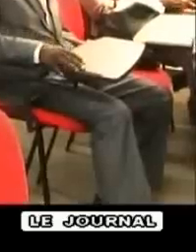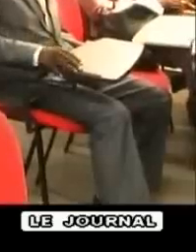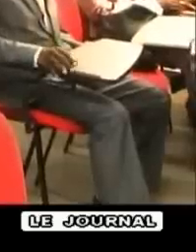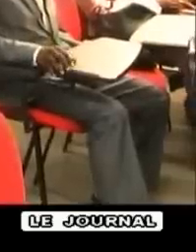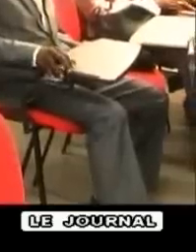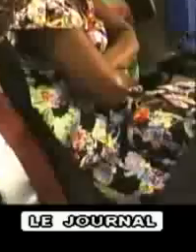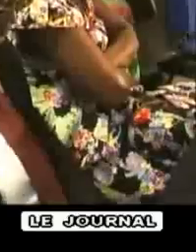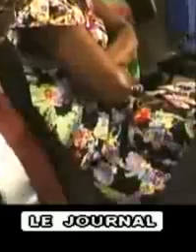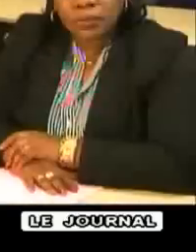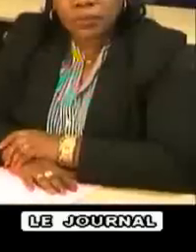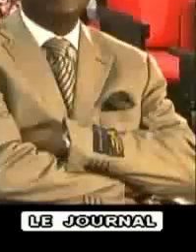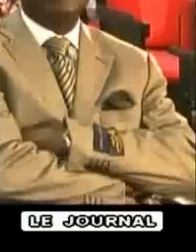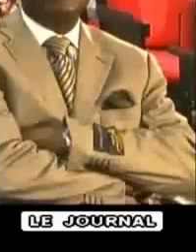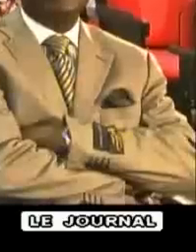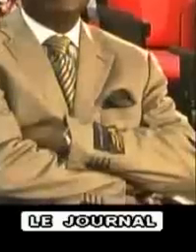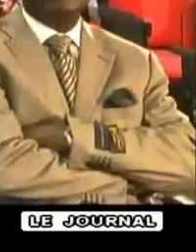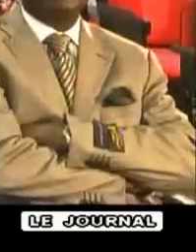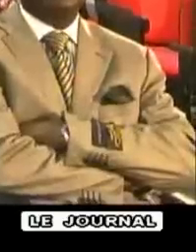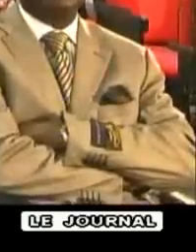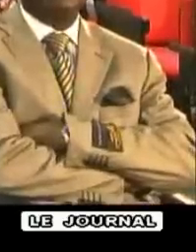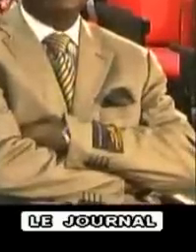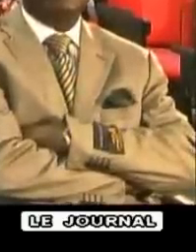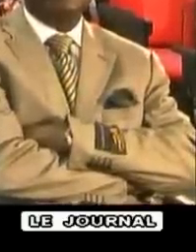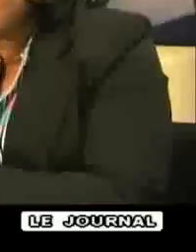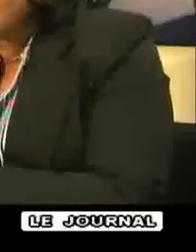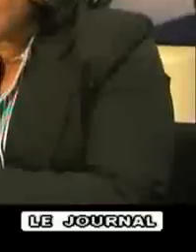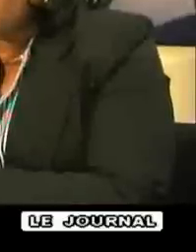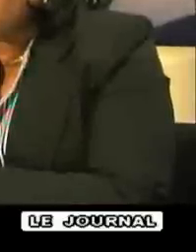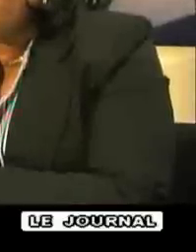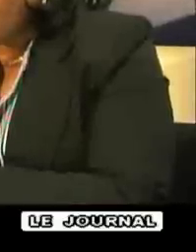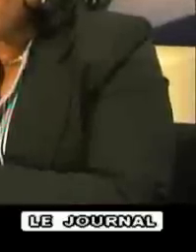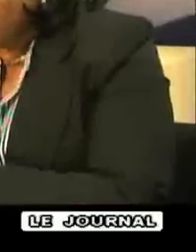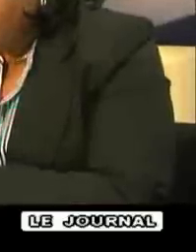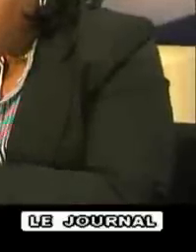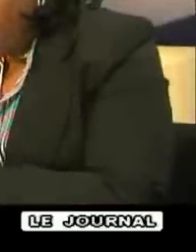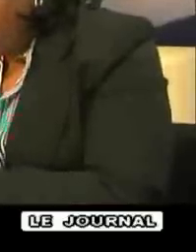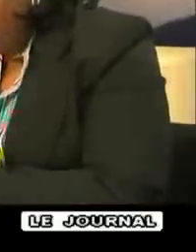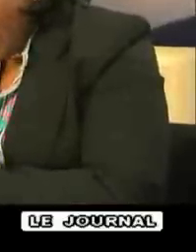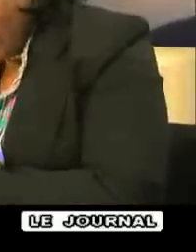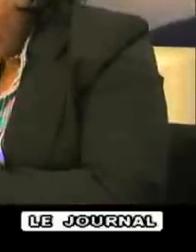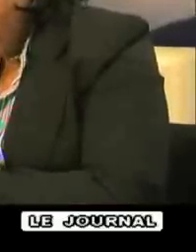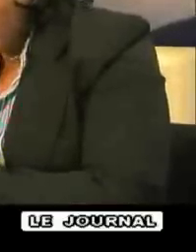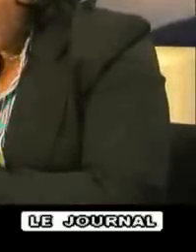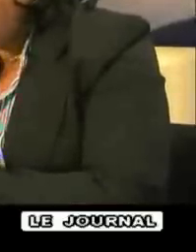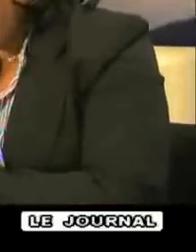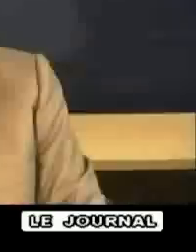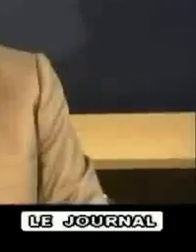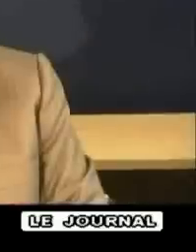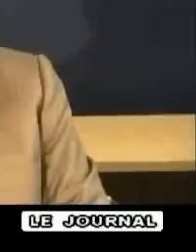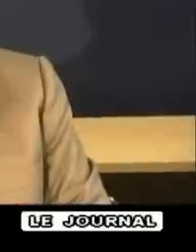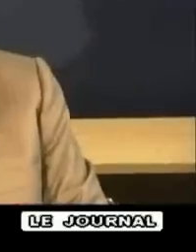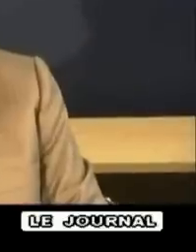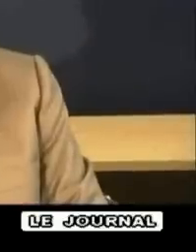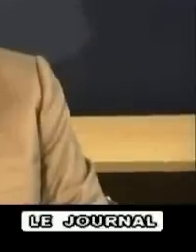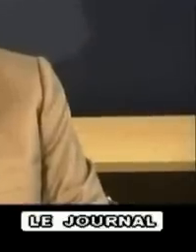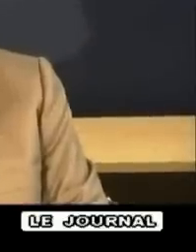se référant à l'infographie. Madame Nicole Dibambou Kitoko, directeur général ad intérim de la RTNC, a souligné la nécessité